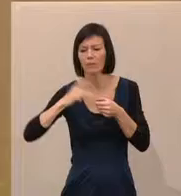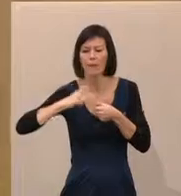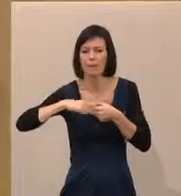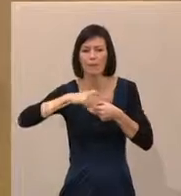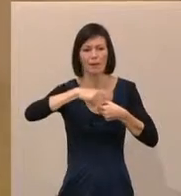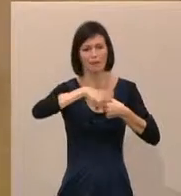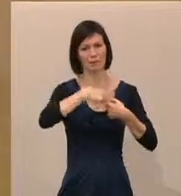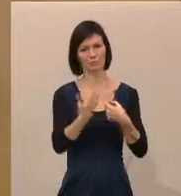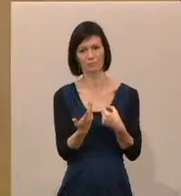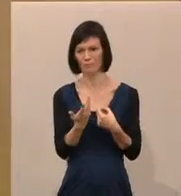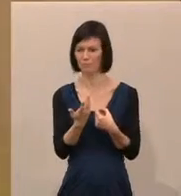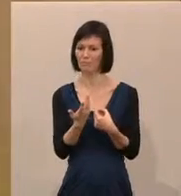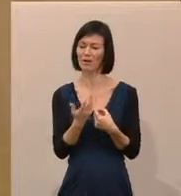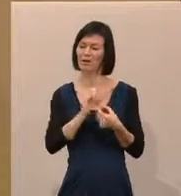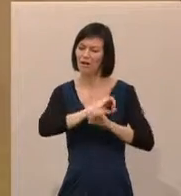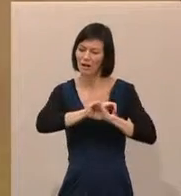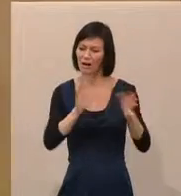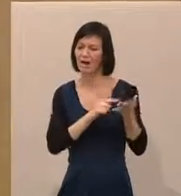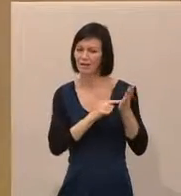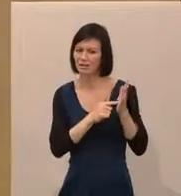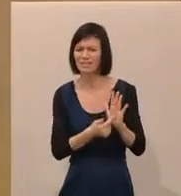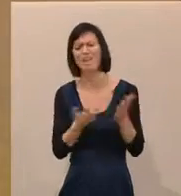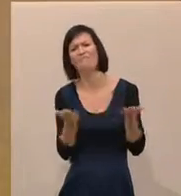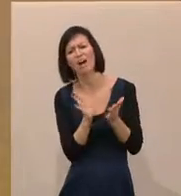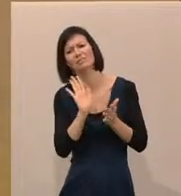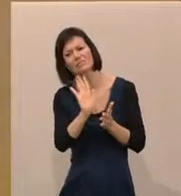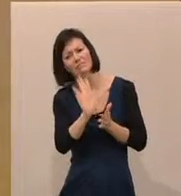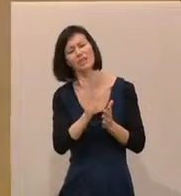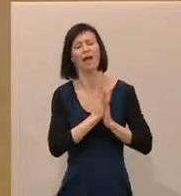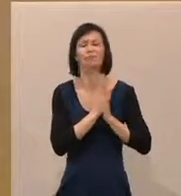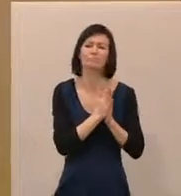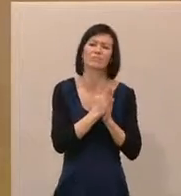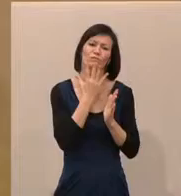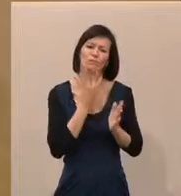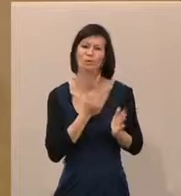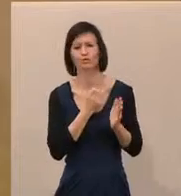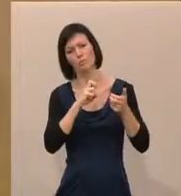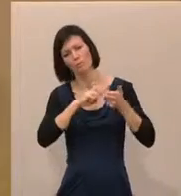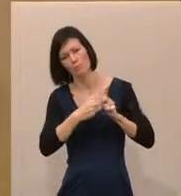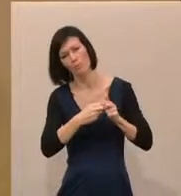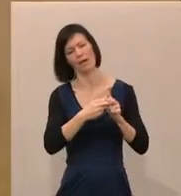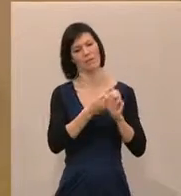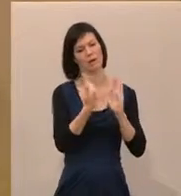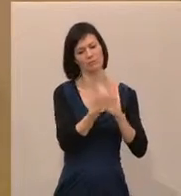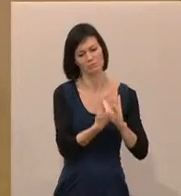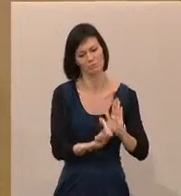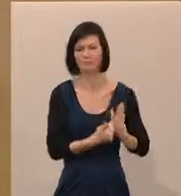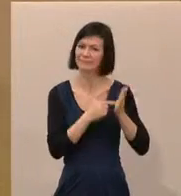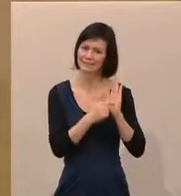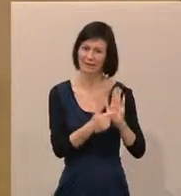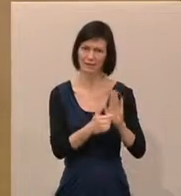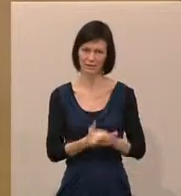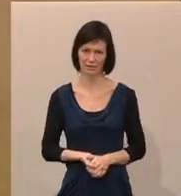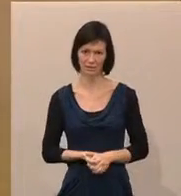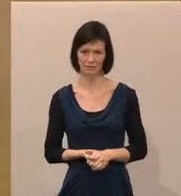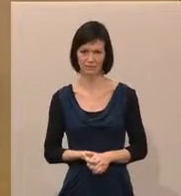haben, einfach artikulieren, was ihre Anliegen sind. Und es geht nicht nur, sehr geehrte Kolleginnen und Kollegen, es